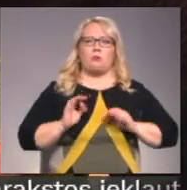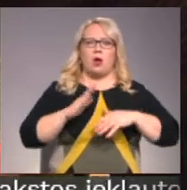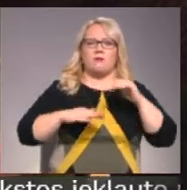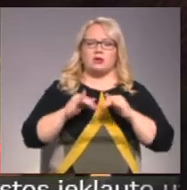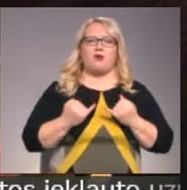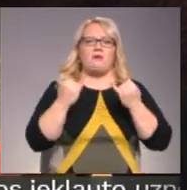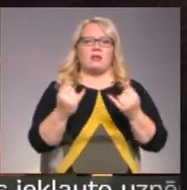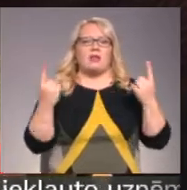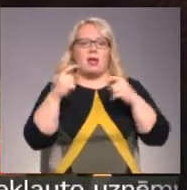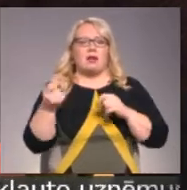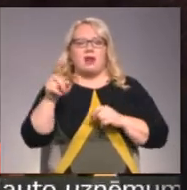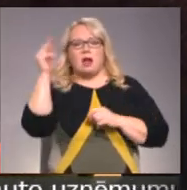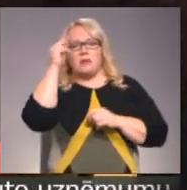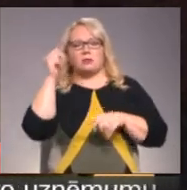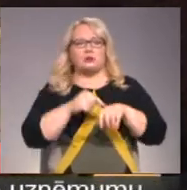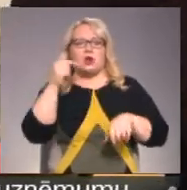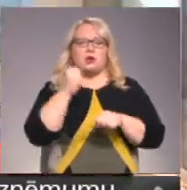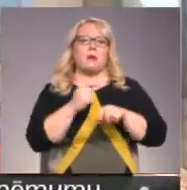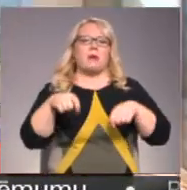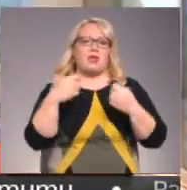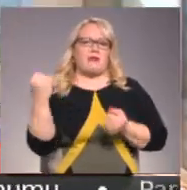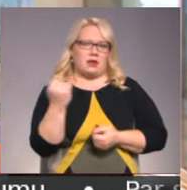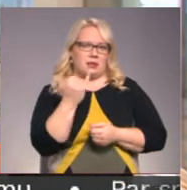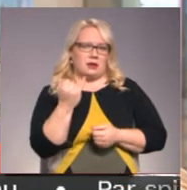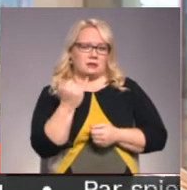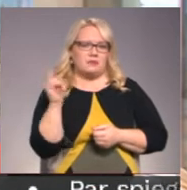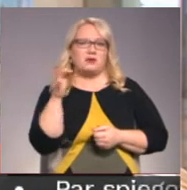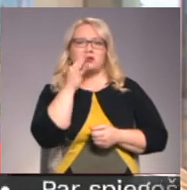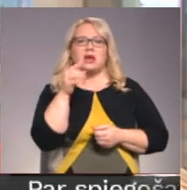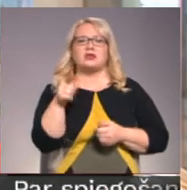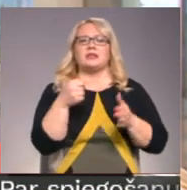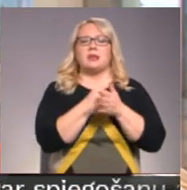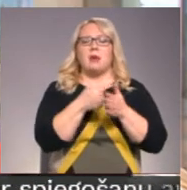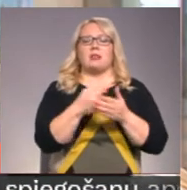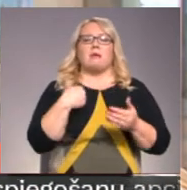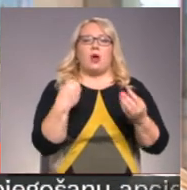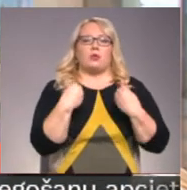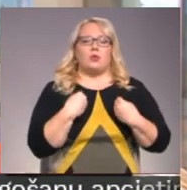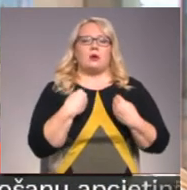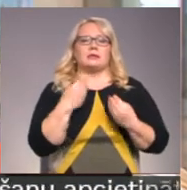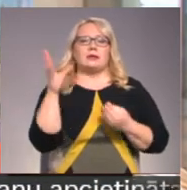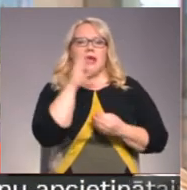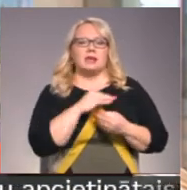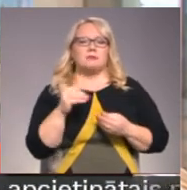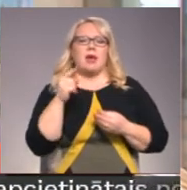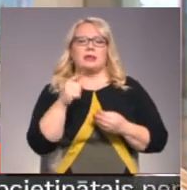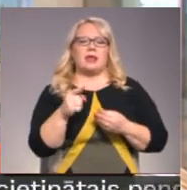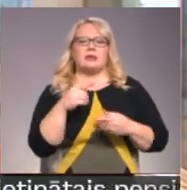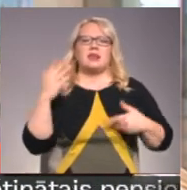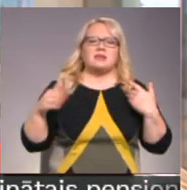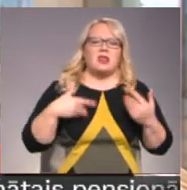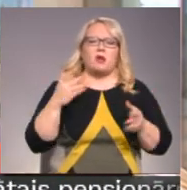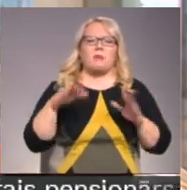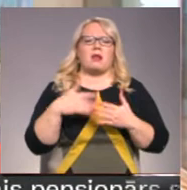laika veltīt mācībām un sajust darba devēja interesi. Šī stipendija man dos iespēju nepievērsties tik ļoti un nesatraukties par